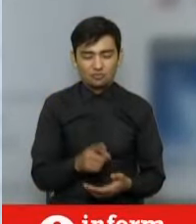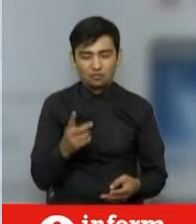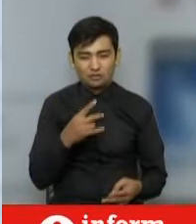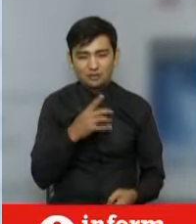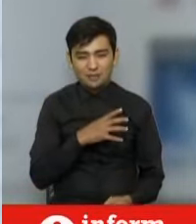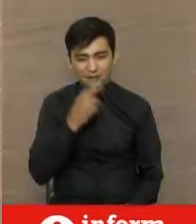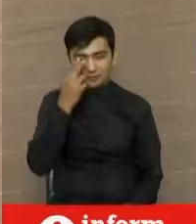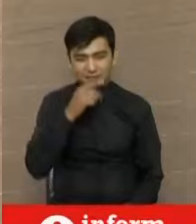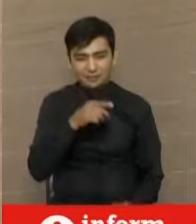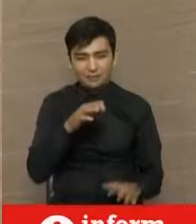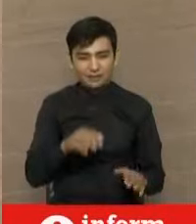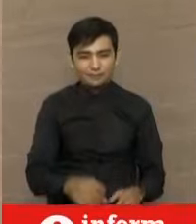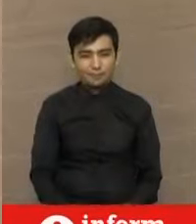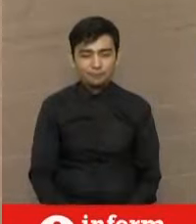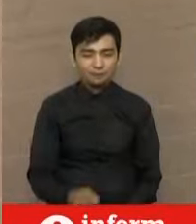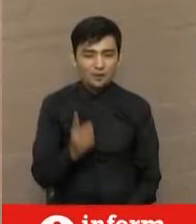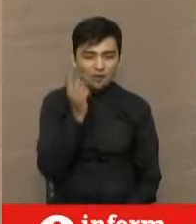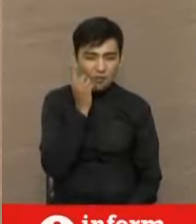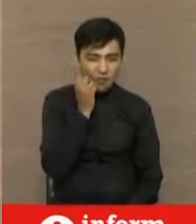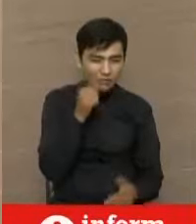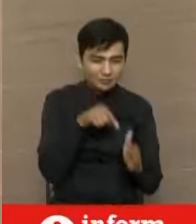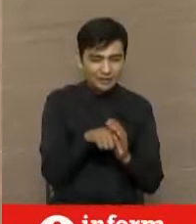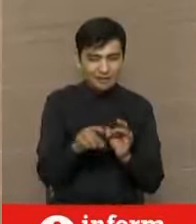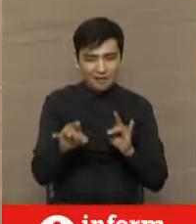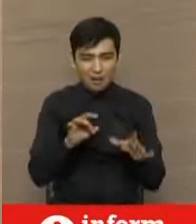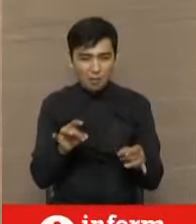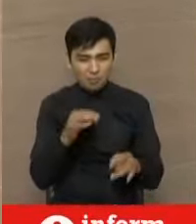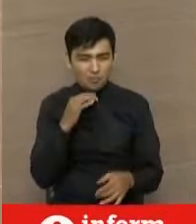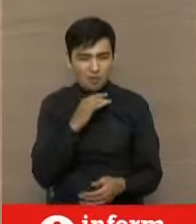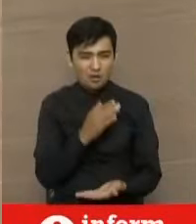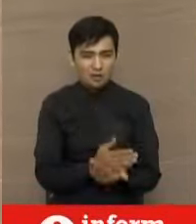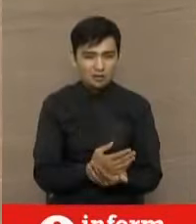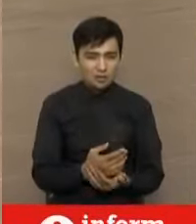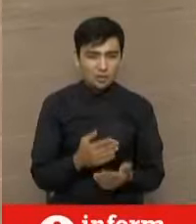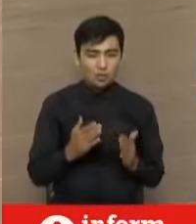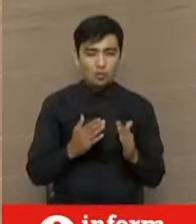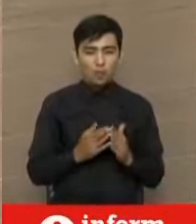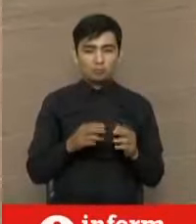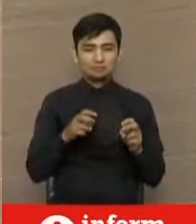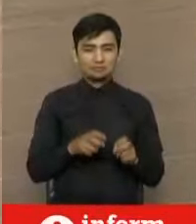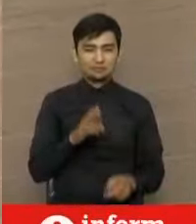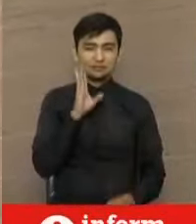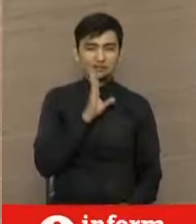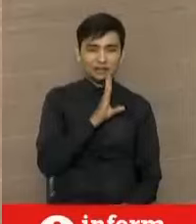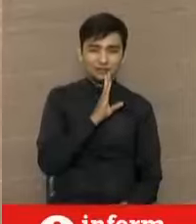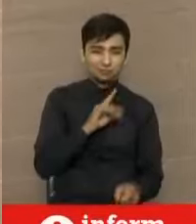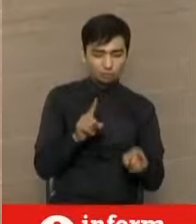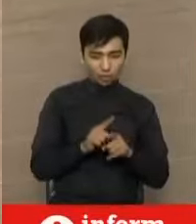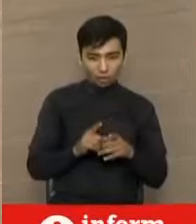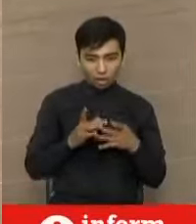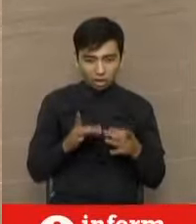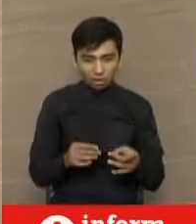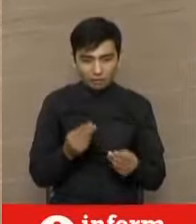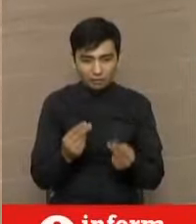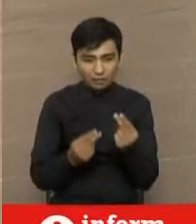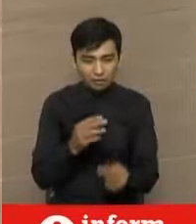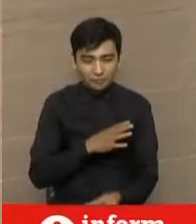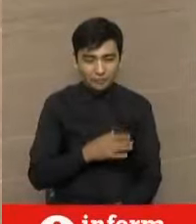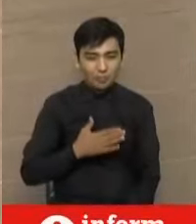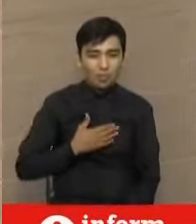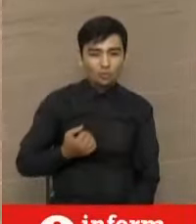астаналықтар. Мына телефондағы жарнамаларды алып тастау керек. Көбі үйдегі отырған әйел адамдар кіріп кетіп жатыр қазір. Мен достар